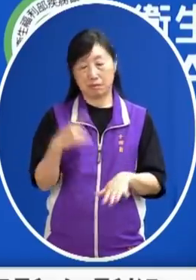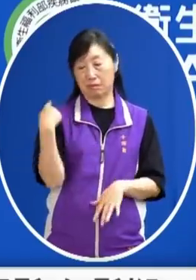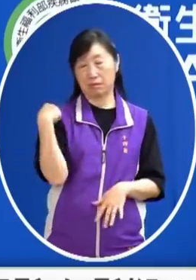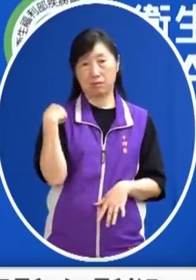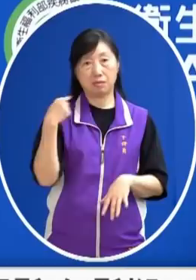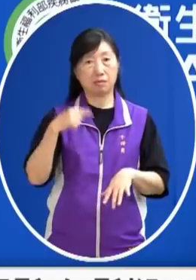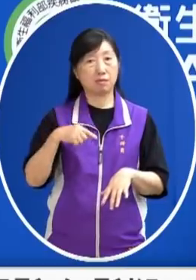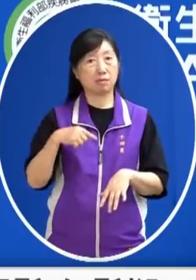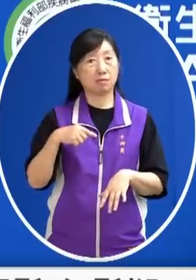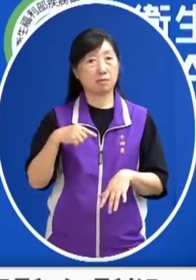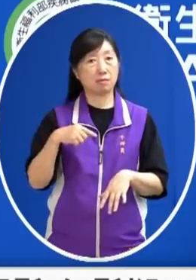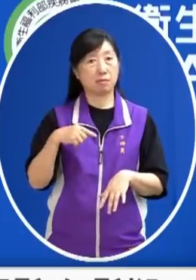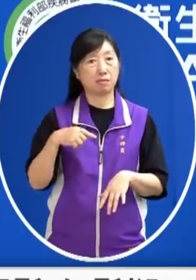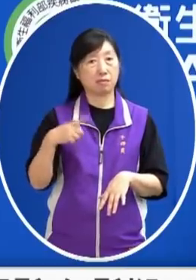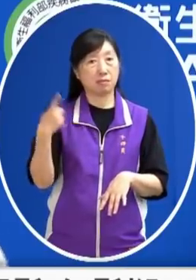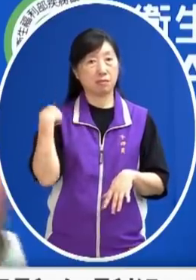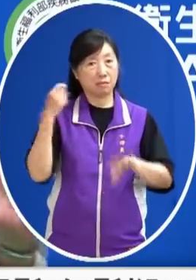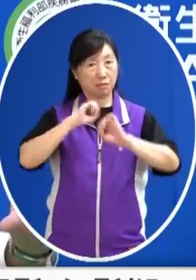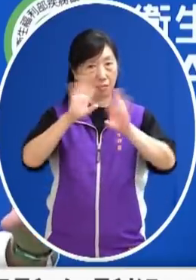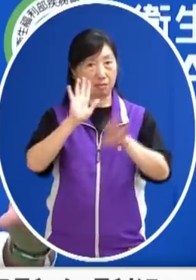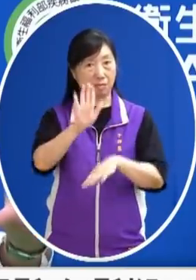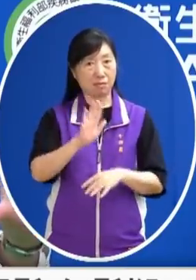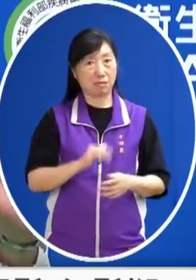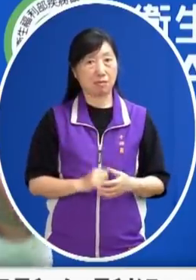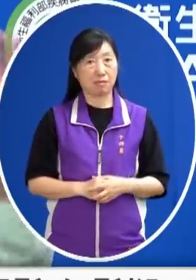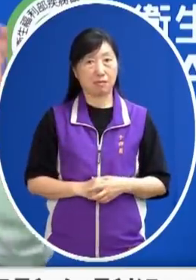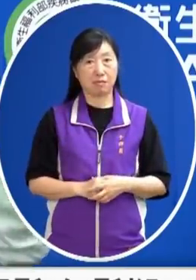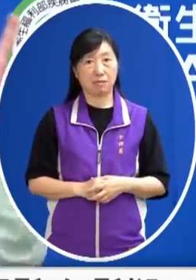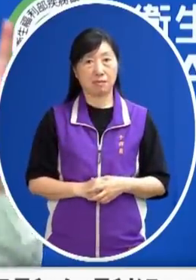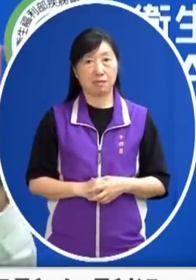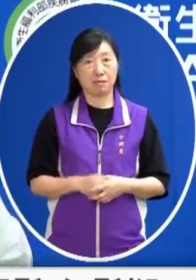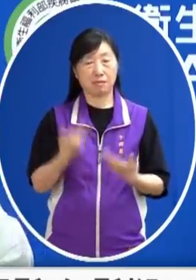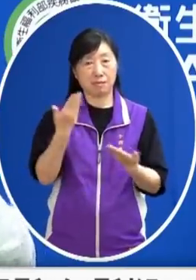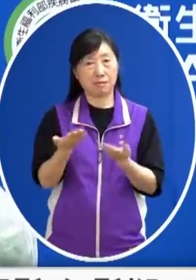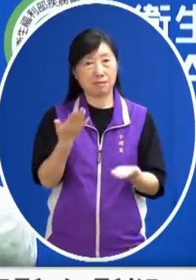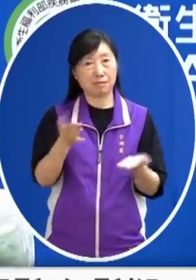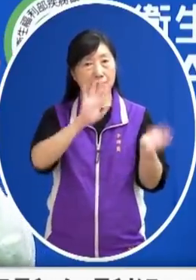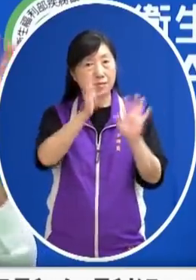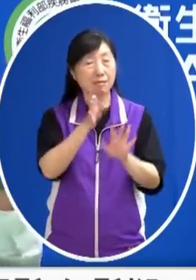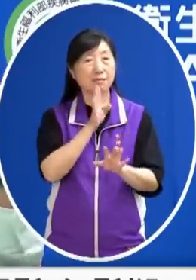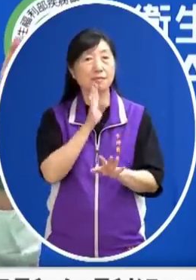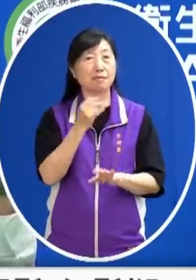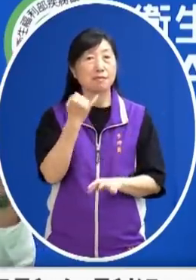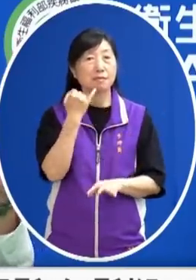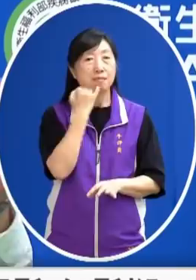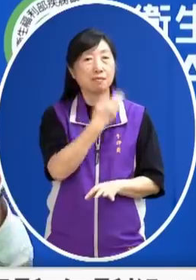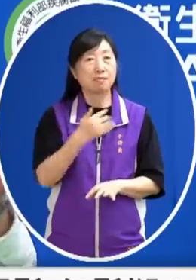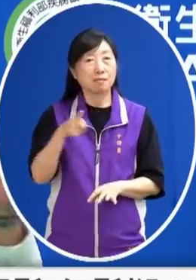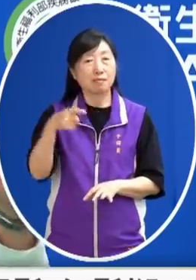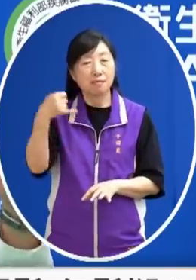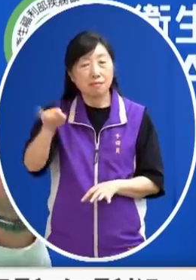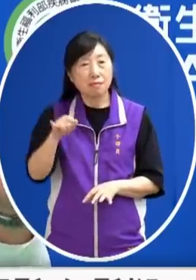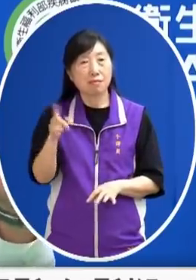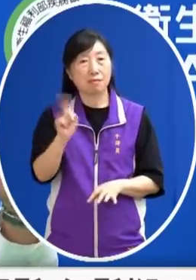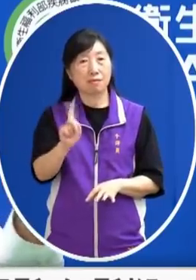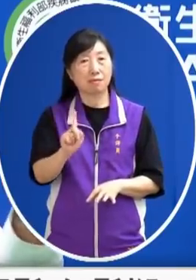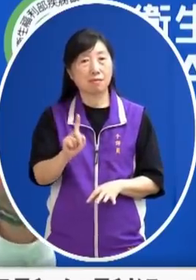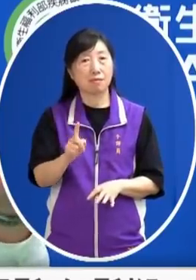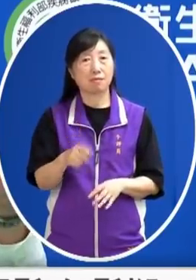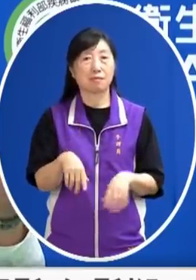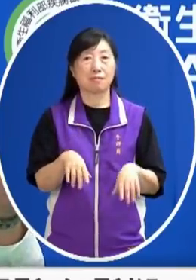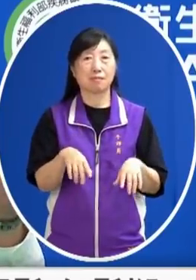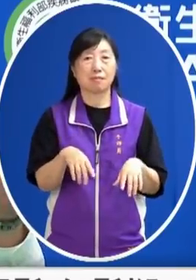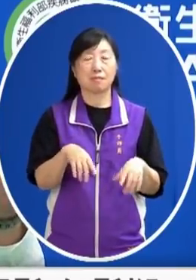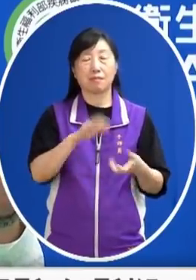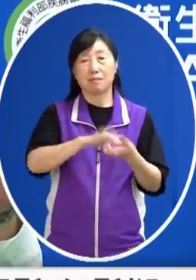跟大家都说明过嘛哈，大概一个情况哈，可能有最坏的情况，可能好平常